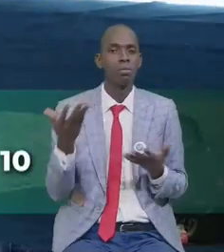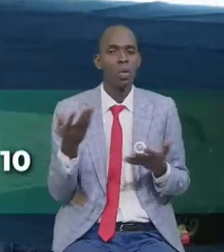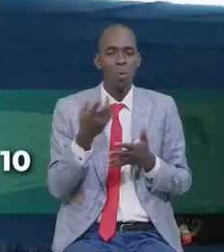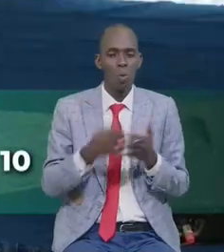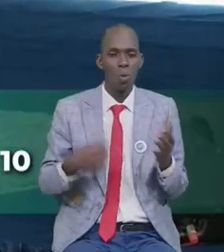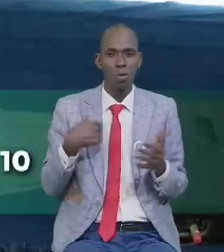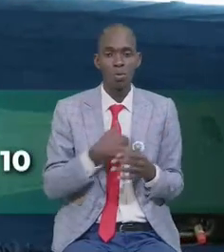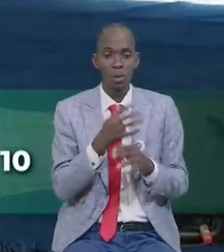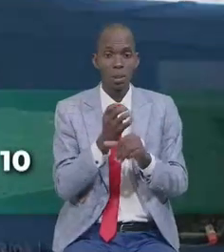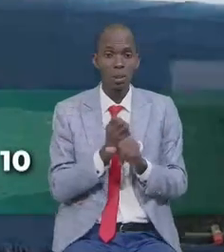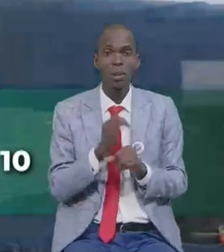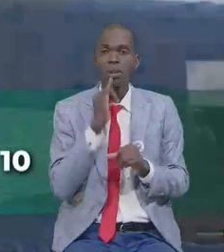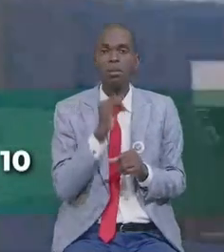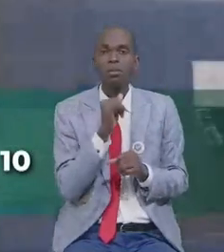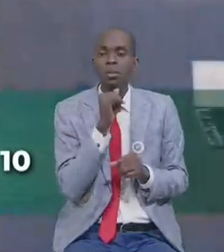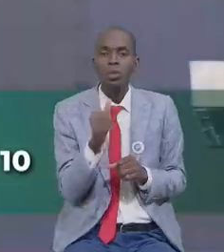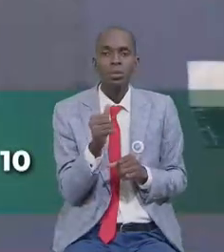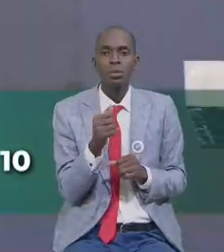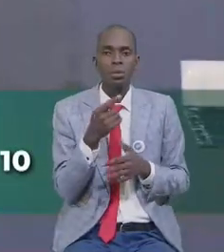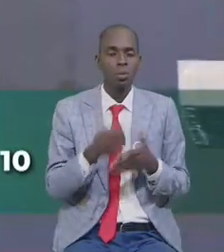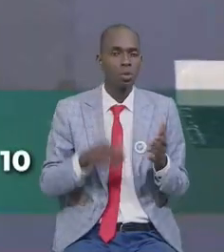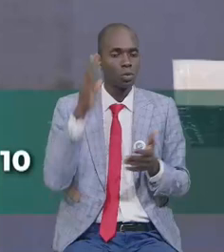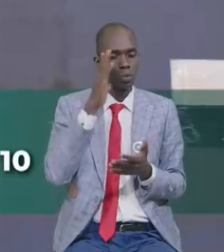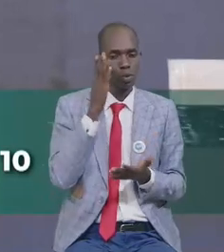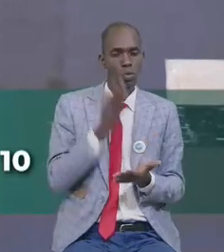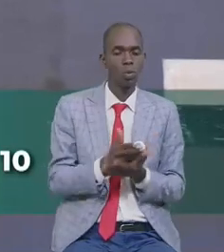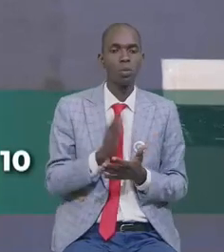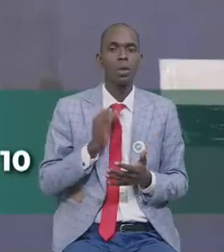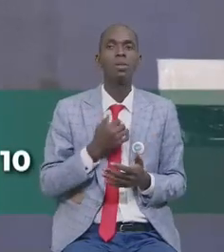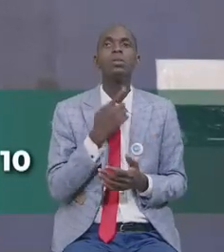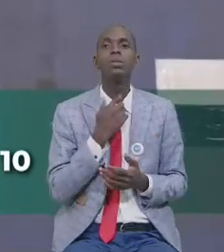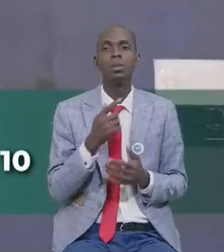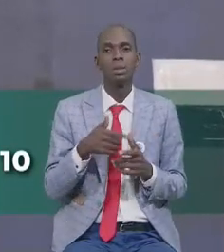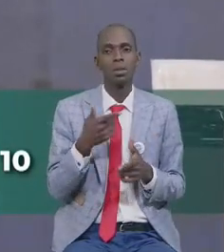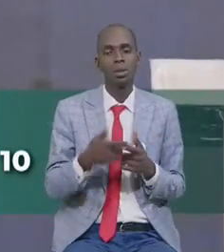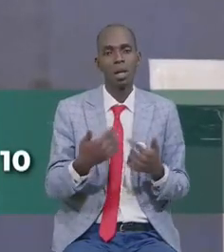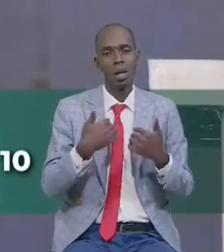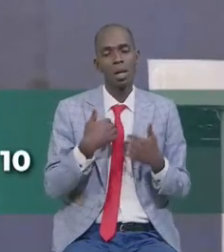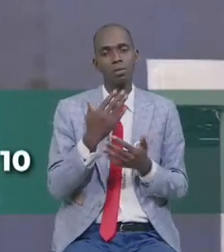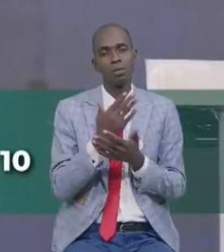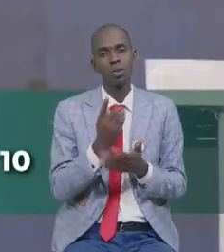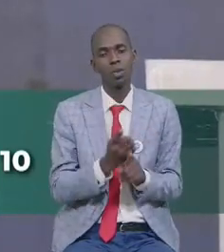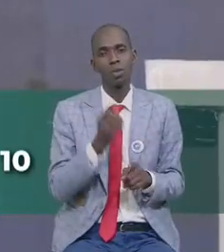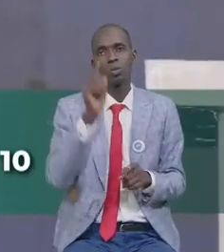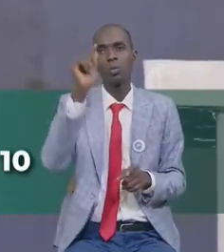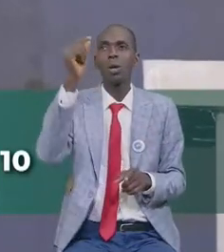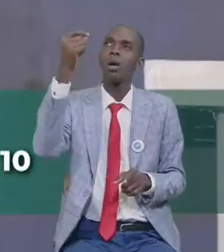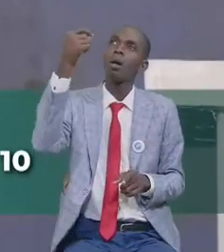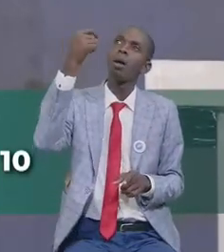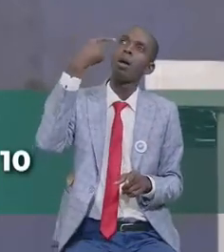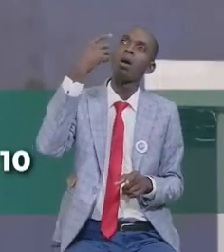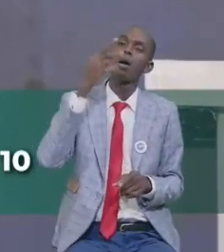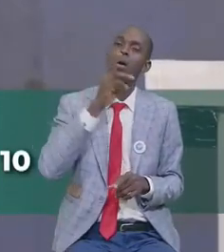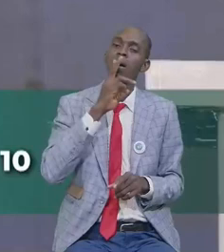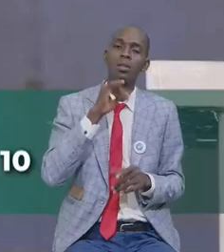recevons, ce n'est pas que nous voulons étancher notre soif et on nous donne une goutte d'eau et ça ne fait pas grand chose. Mais ce que